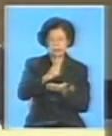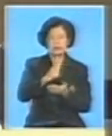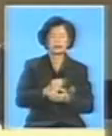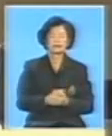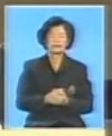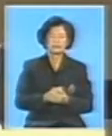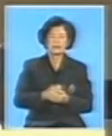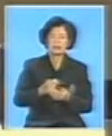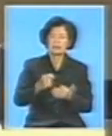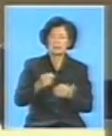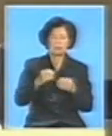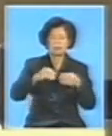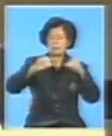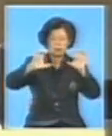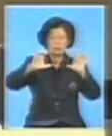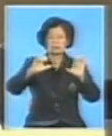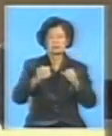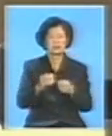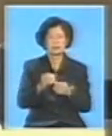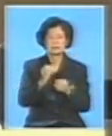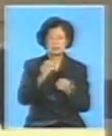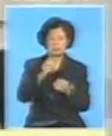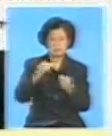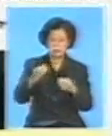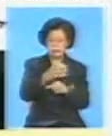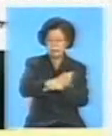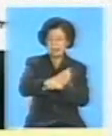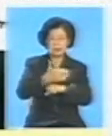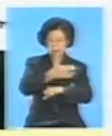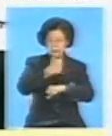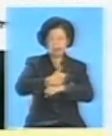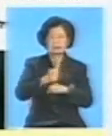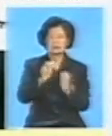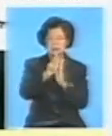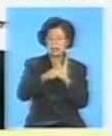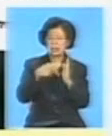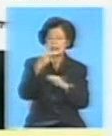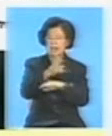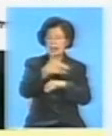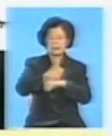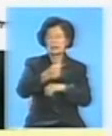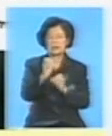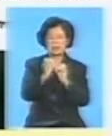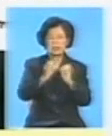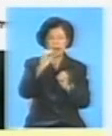ากพรรคการเมืองไม่มีนโยบายพรรคใส่เข้าไปในนโยบายของรัฐโดยเด็ดขาดนะครับไม่ต้องการหา